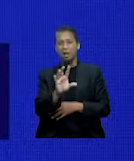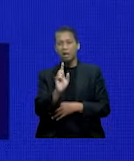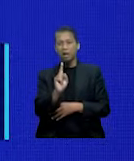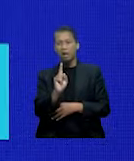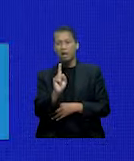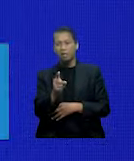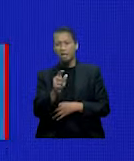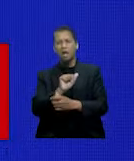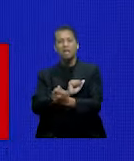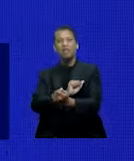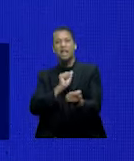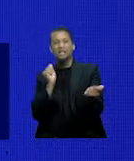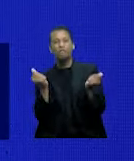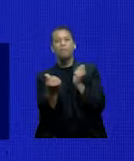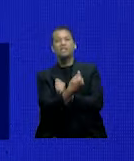itu.